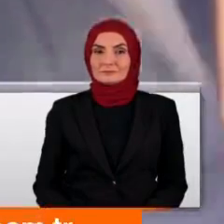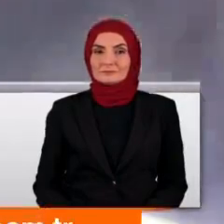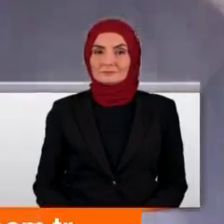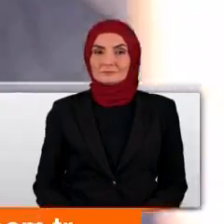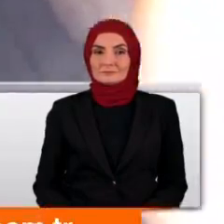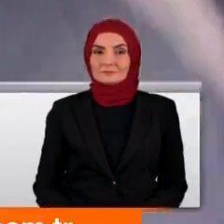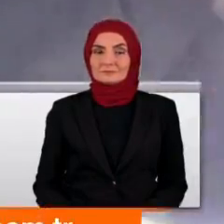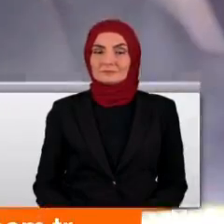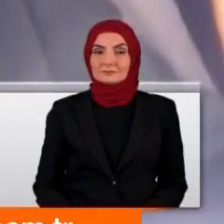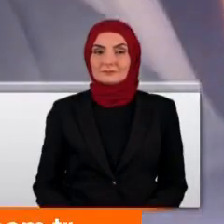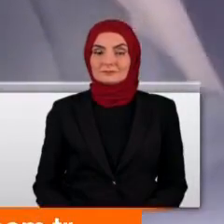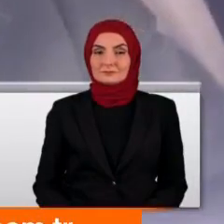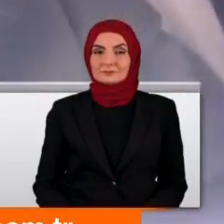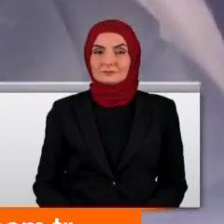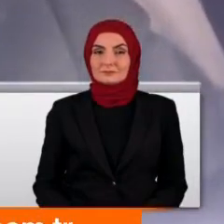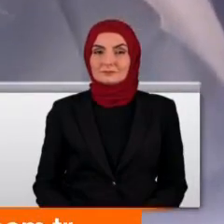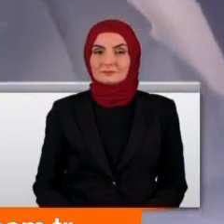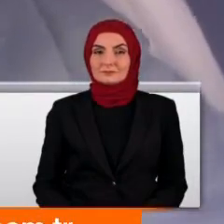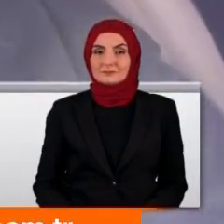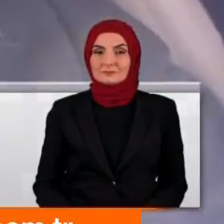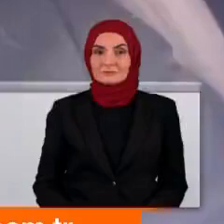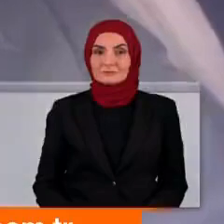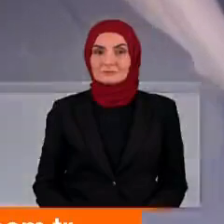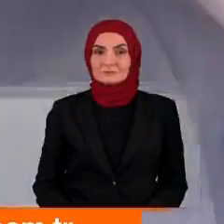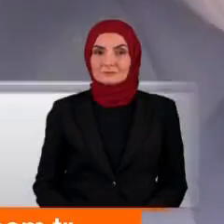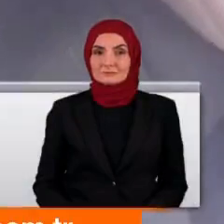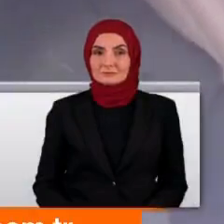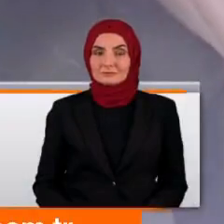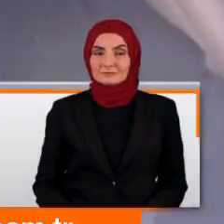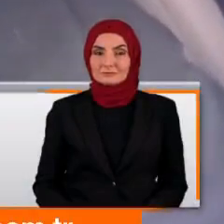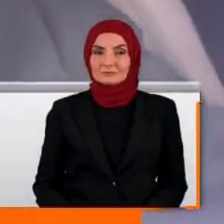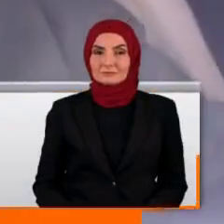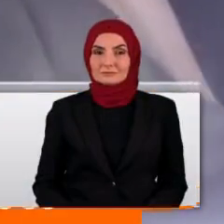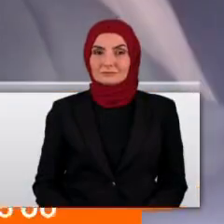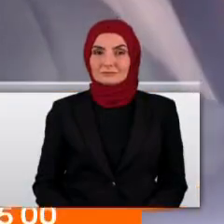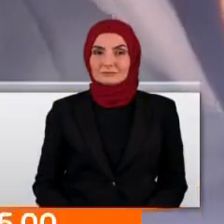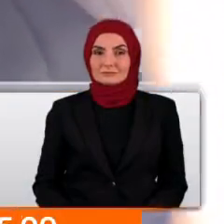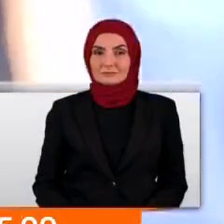planımız üzerinden, yol haritamız üzerinden çalışmalara devam ediyoruz.